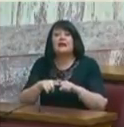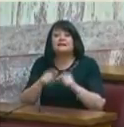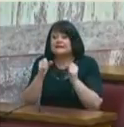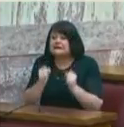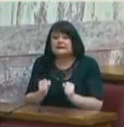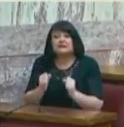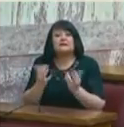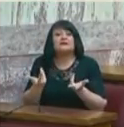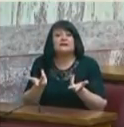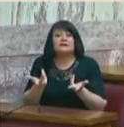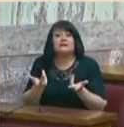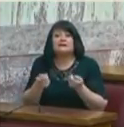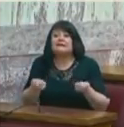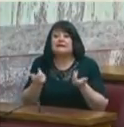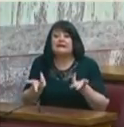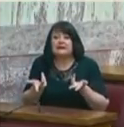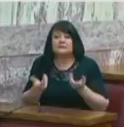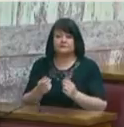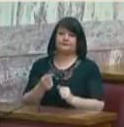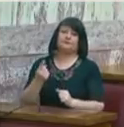Είχε συσσωρευτεί απώλεια